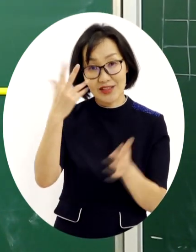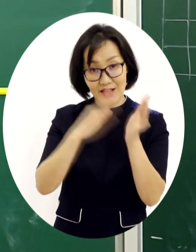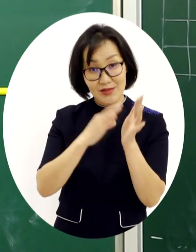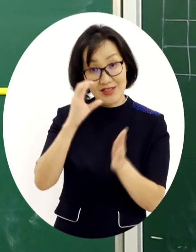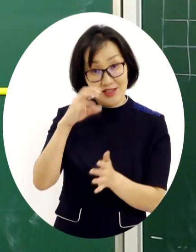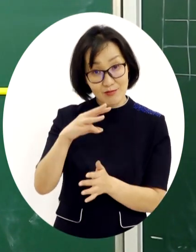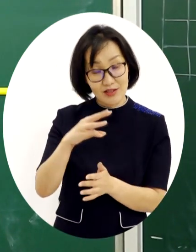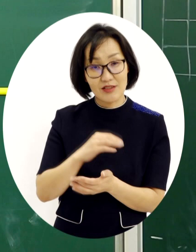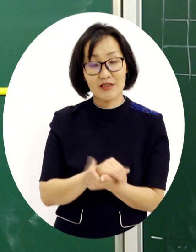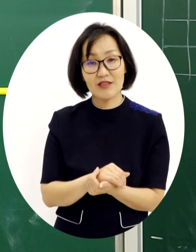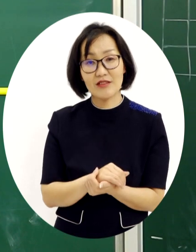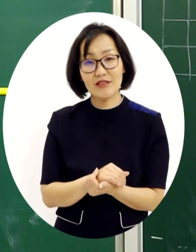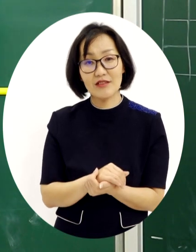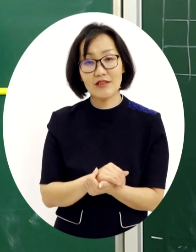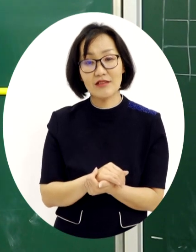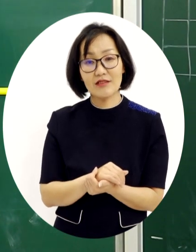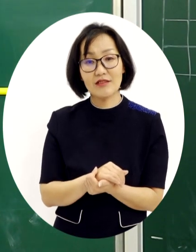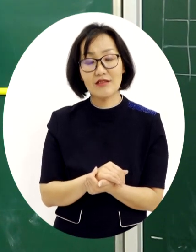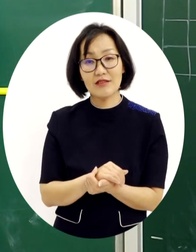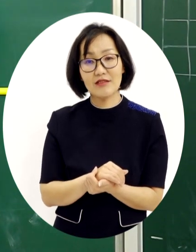138 см.